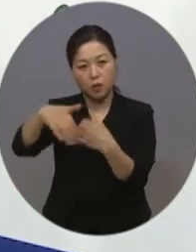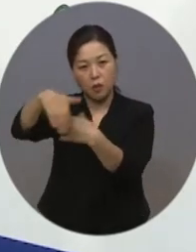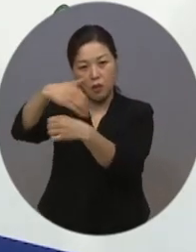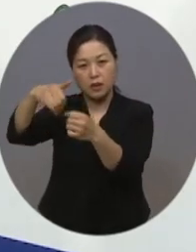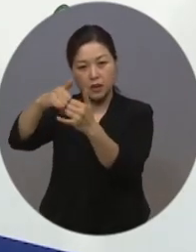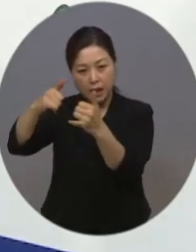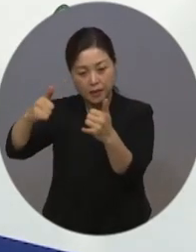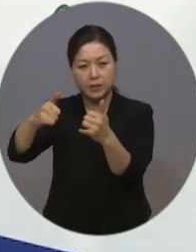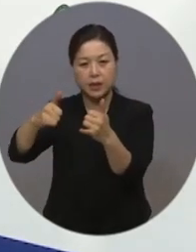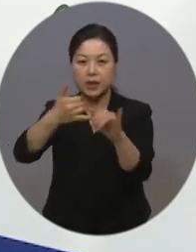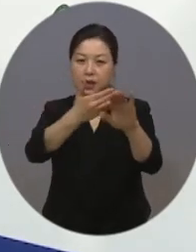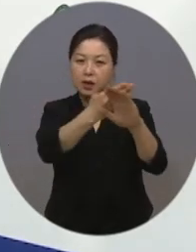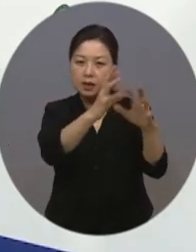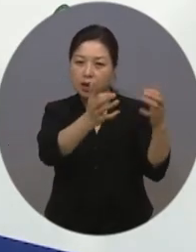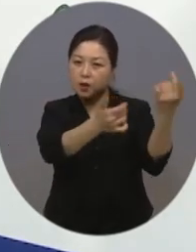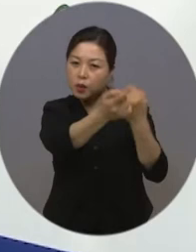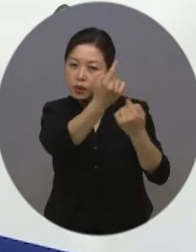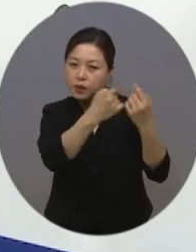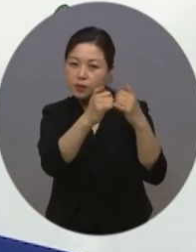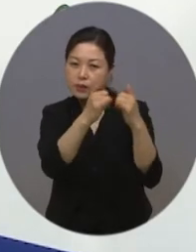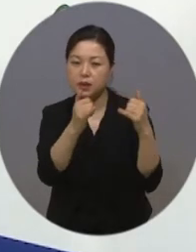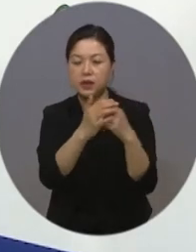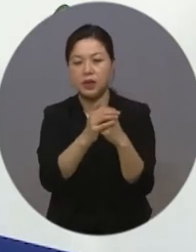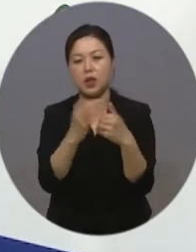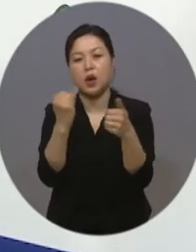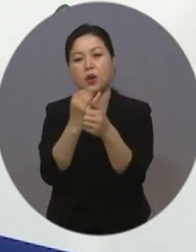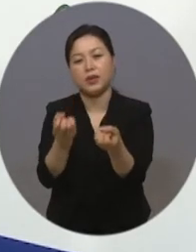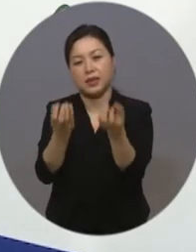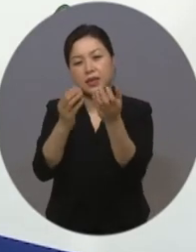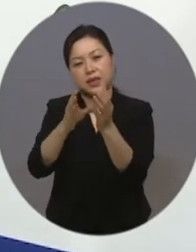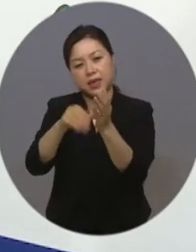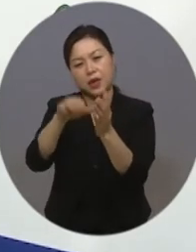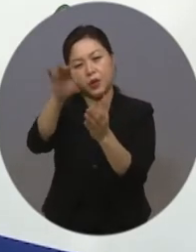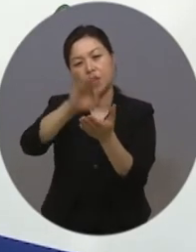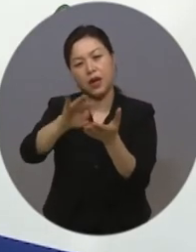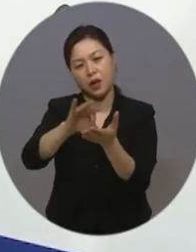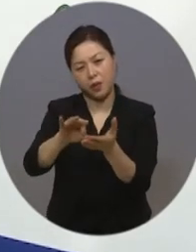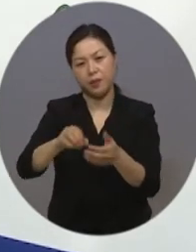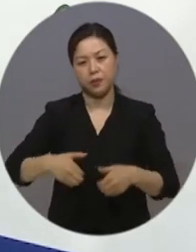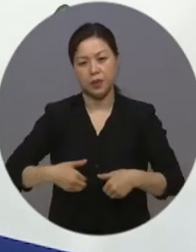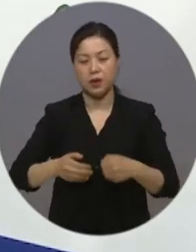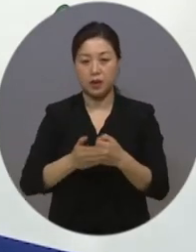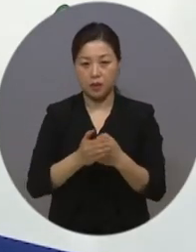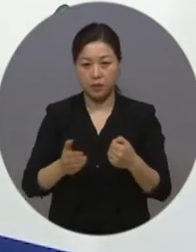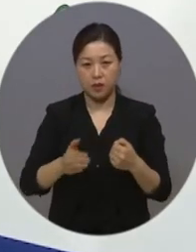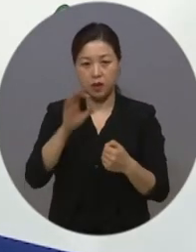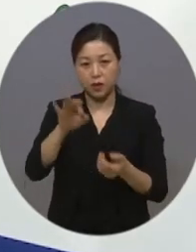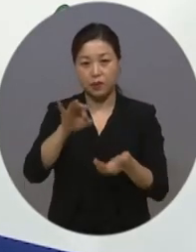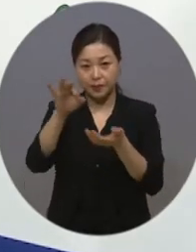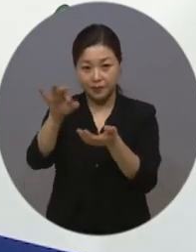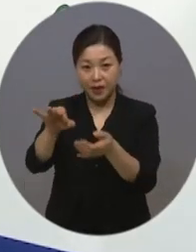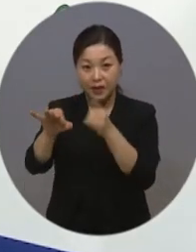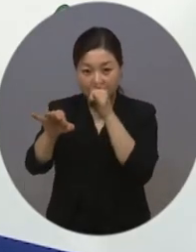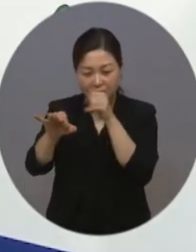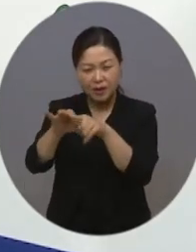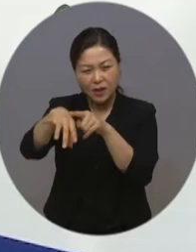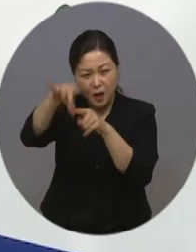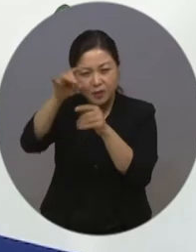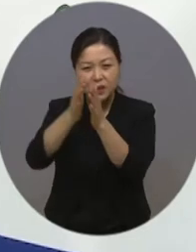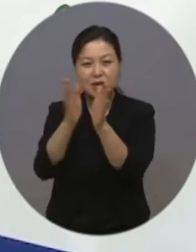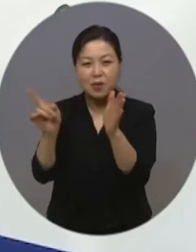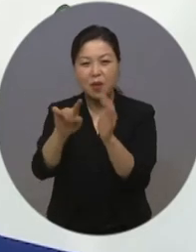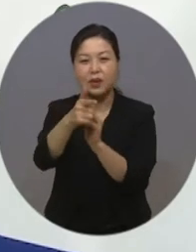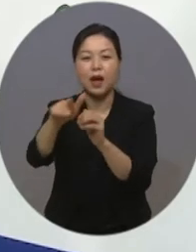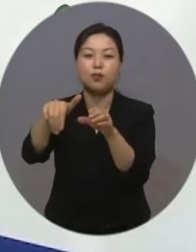오신 분들과 에서 결혼식을 알려면 돈이 들어가니까 4 그 결혼자금 주는 것도 아이템이 클레 거기서 다 왔다는 말씀